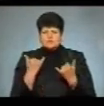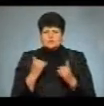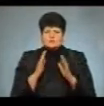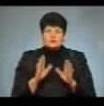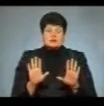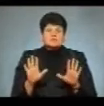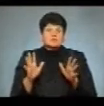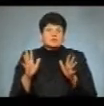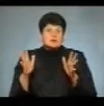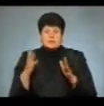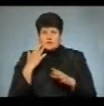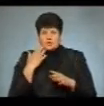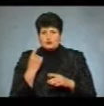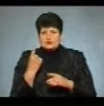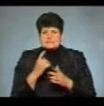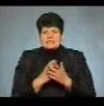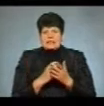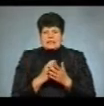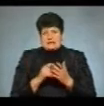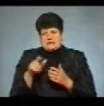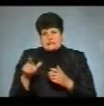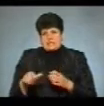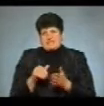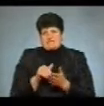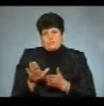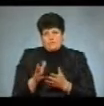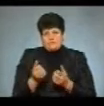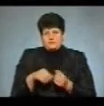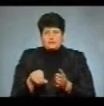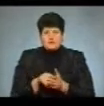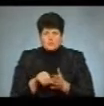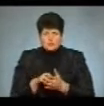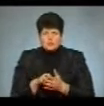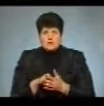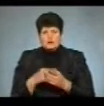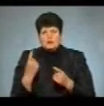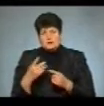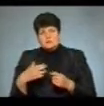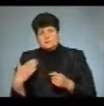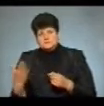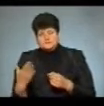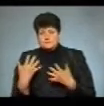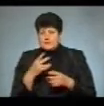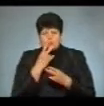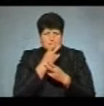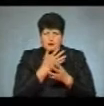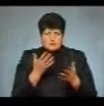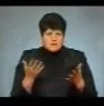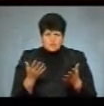якась подія, коли, відповідно, один із кандидатів відмовиться брати участь, але з іншої сторони вже не передбачено